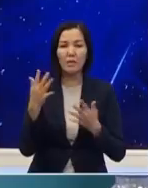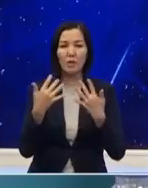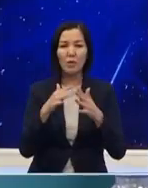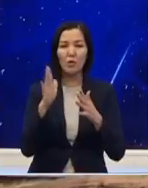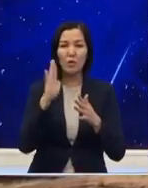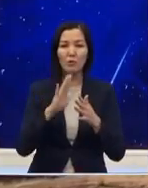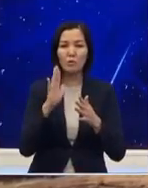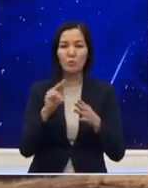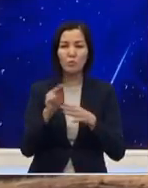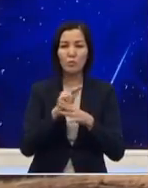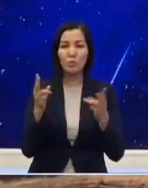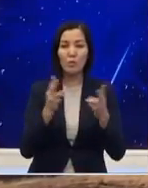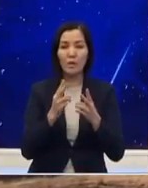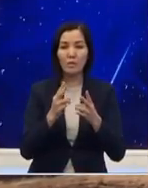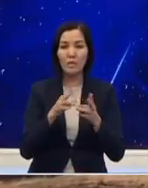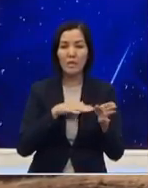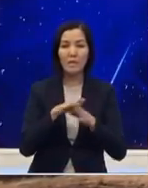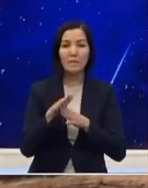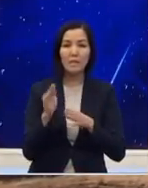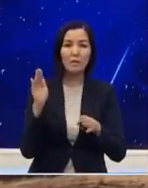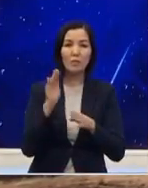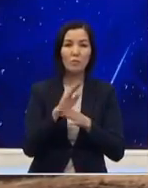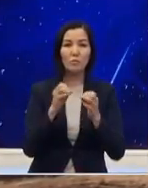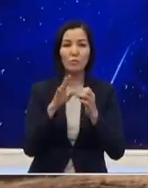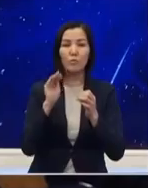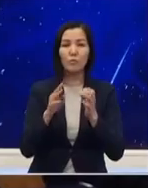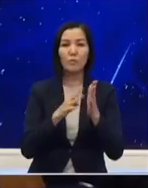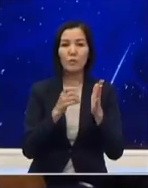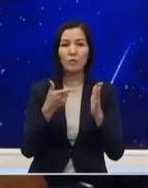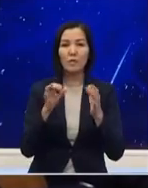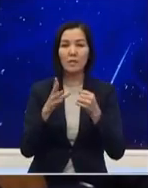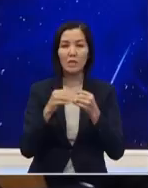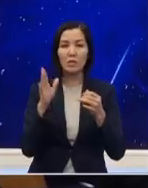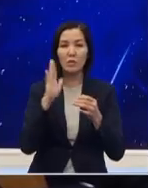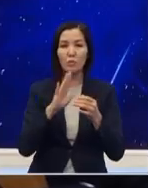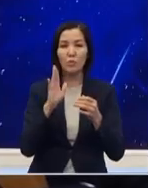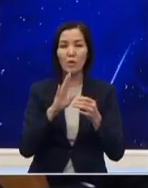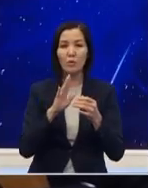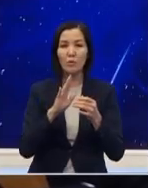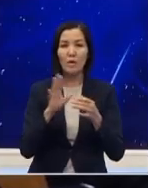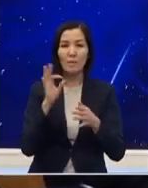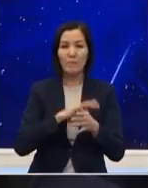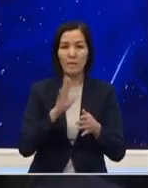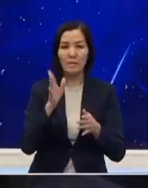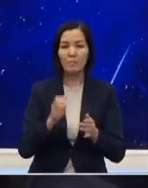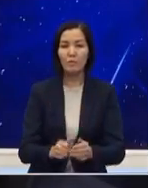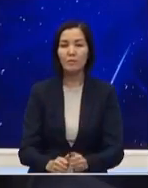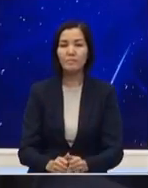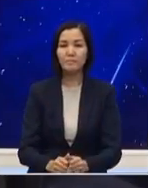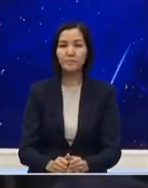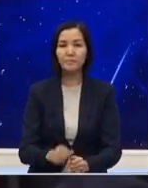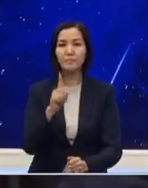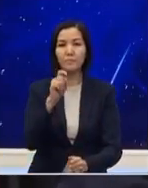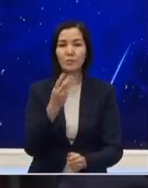тоспаларын жөндеу қажет. Іске асса қосымша 14800 гектар суармалы жер айналымға қосылады. 100